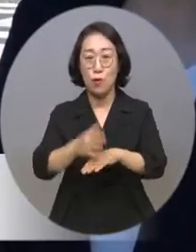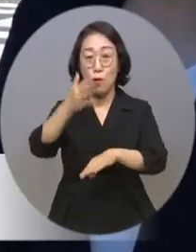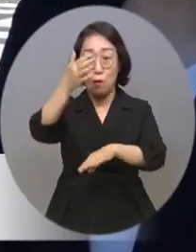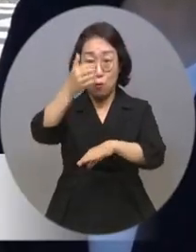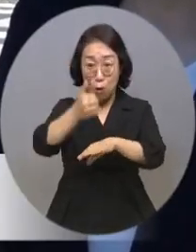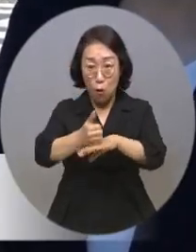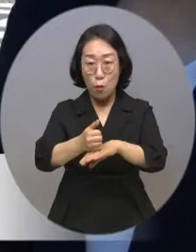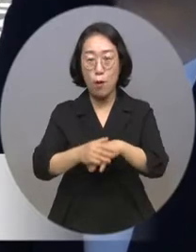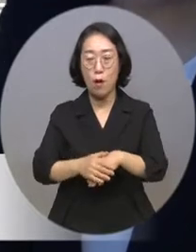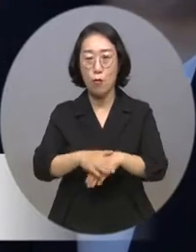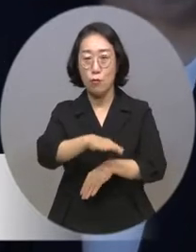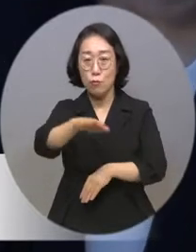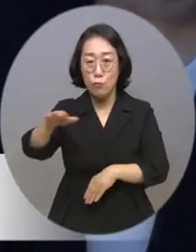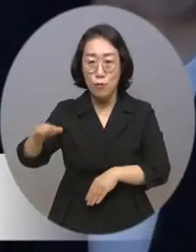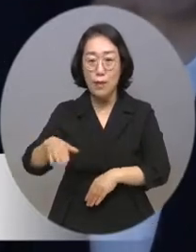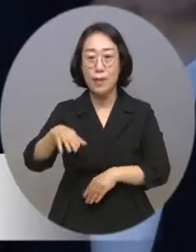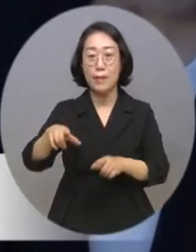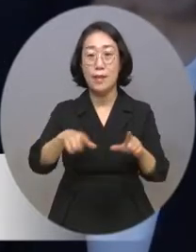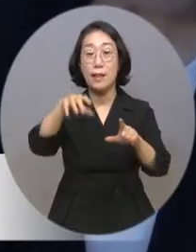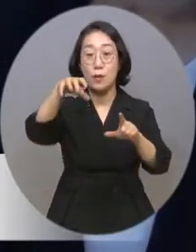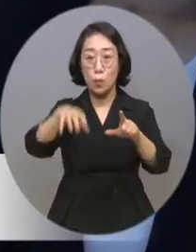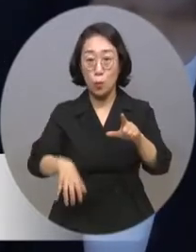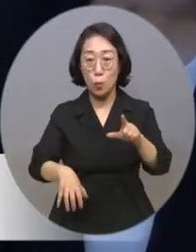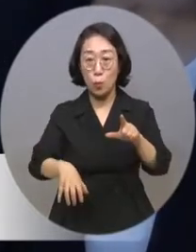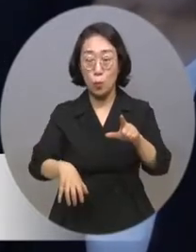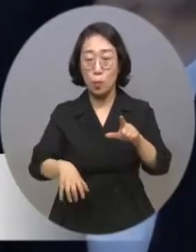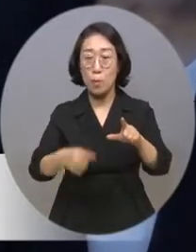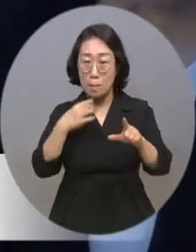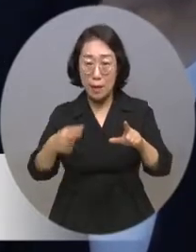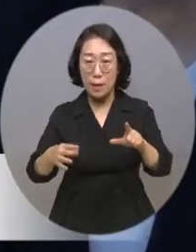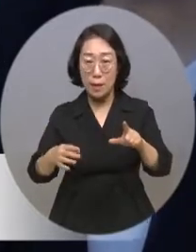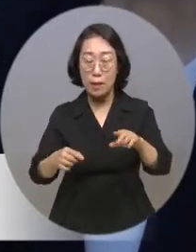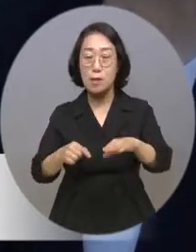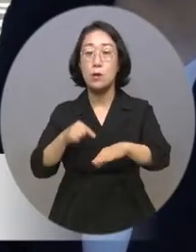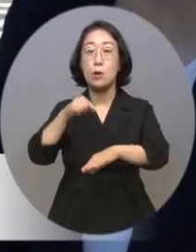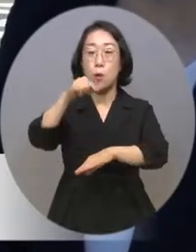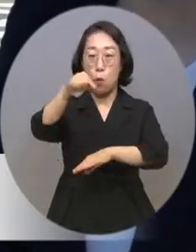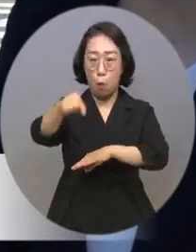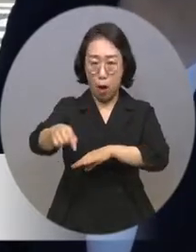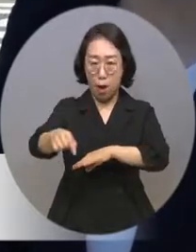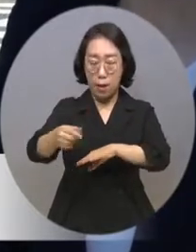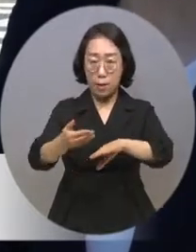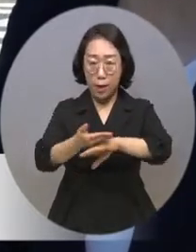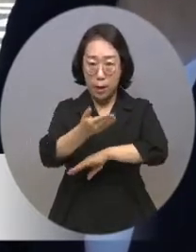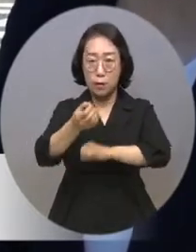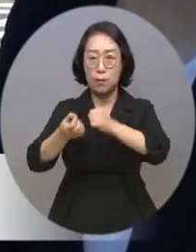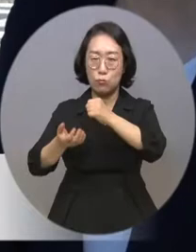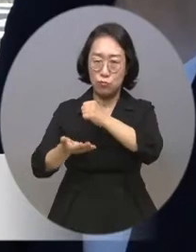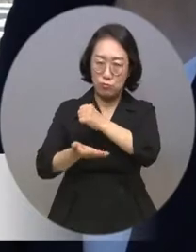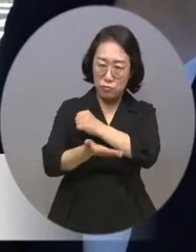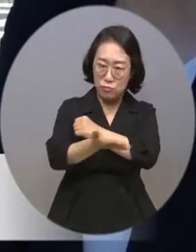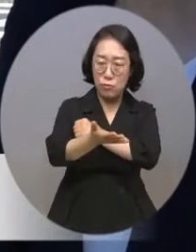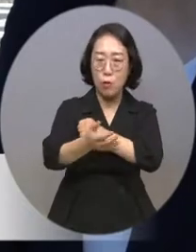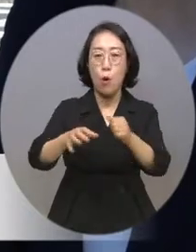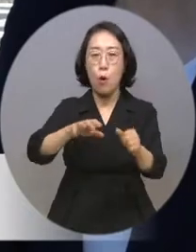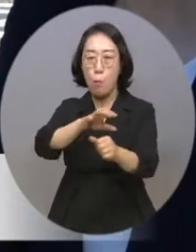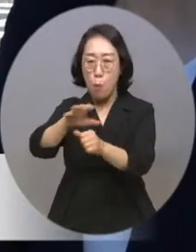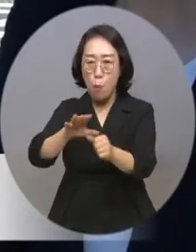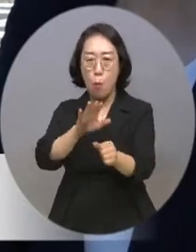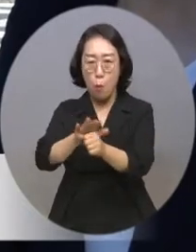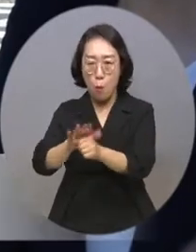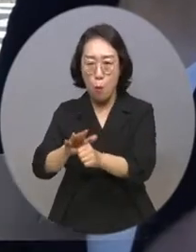우리 포천시를 훨씬 초월해서 우리 지역사회 전반에 보장협의체의 손길이 끝까지 잘